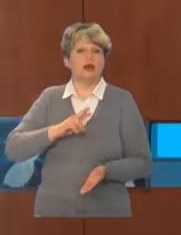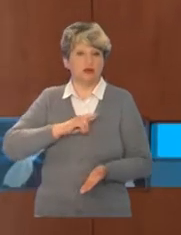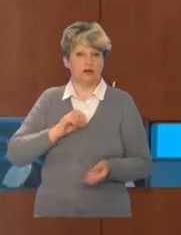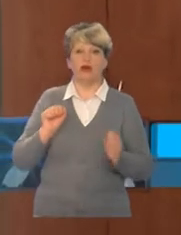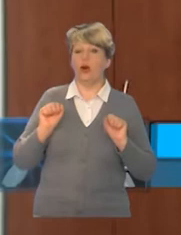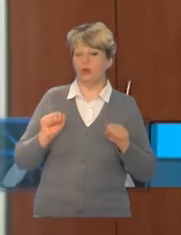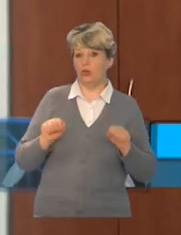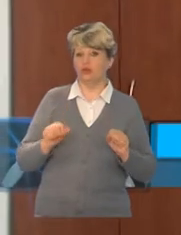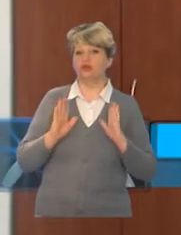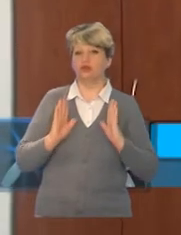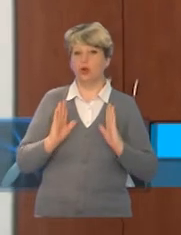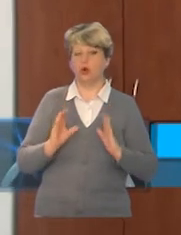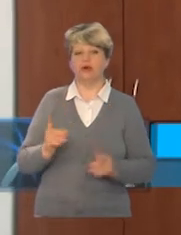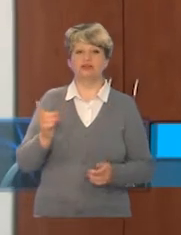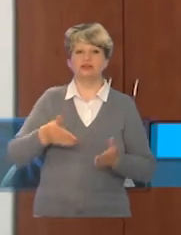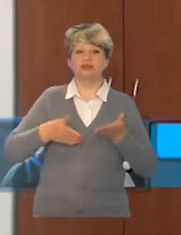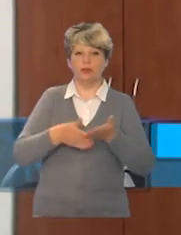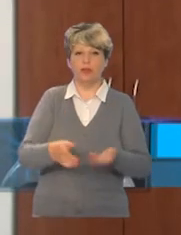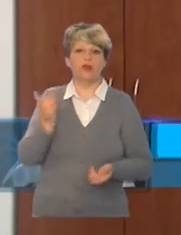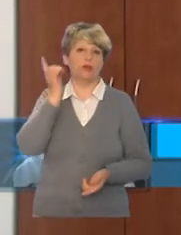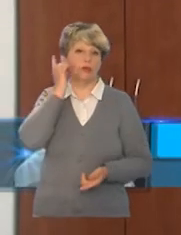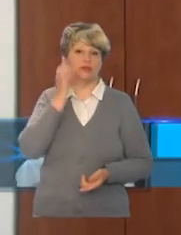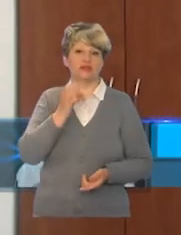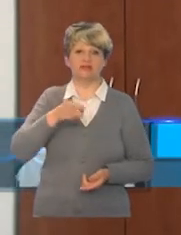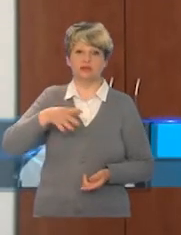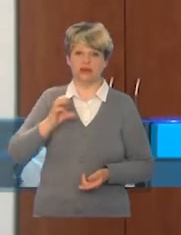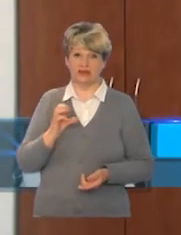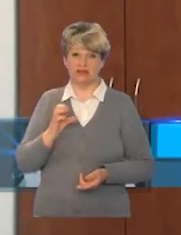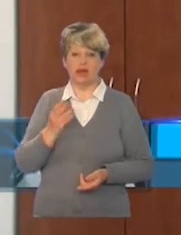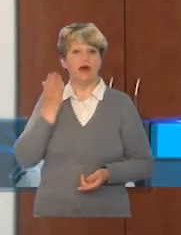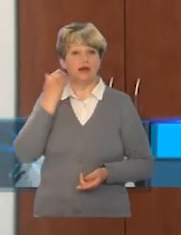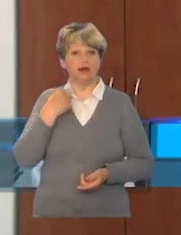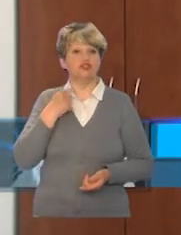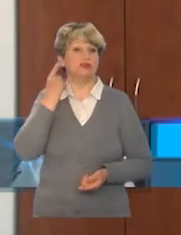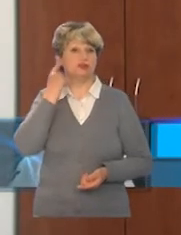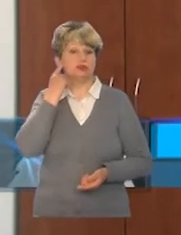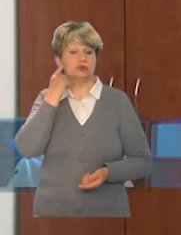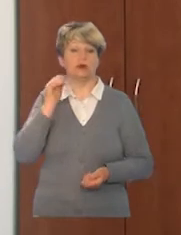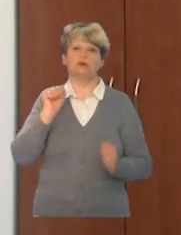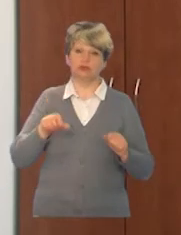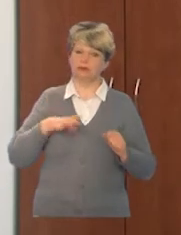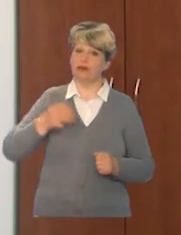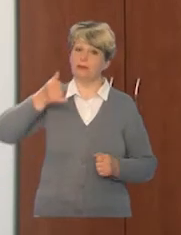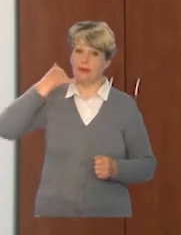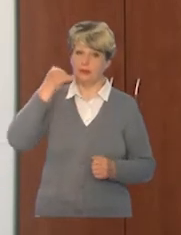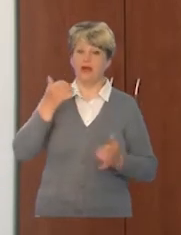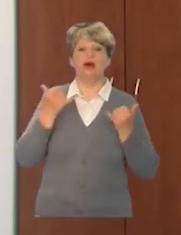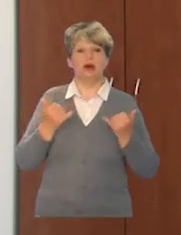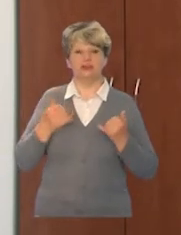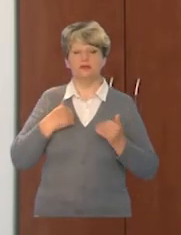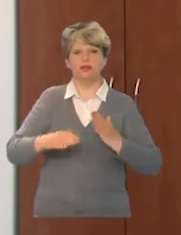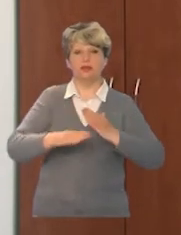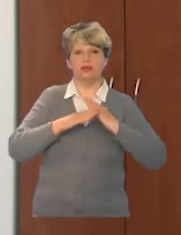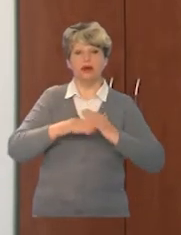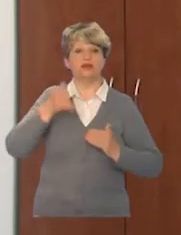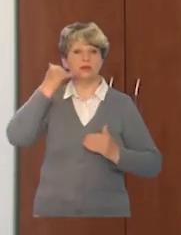з допомогою мобільних смс. Раніше, коли я чула, я могла просто подзвонити. А зараз мені дуже допомагає телефон, з яким